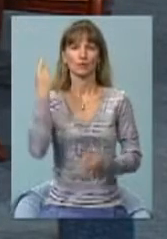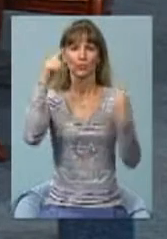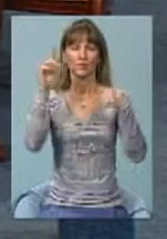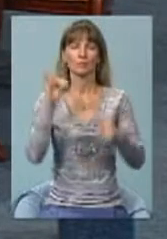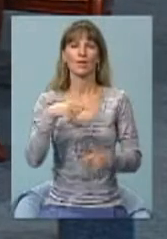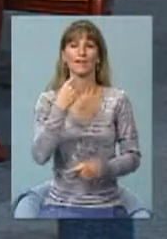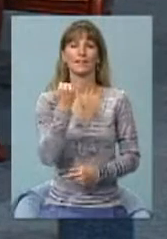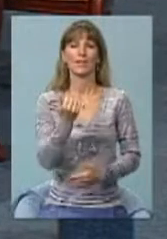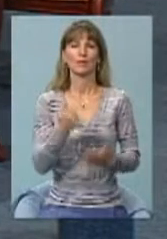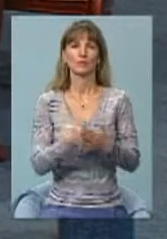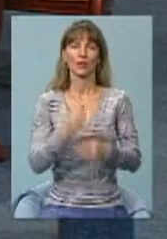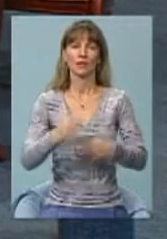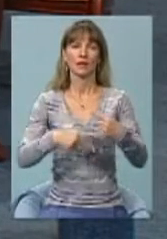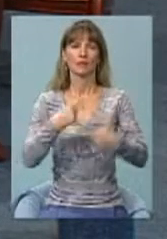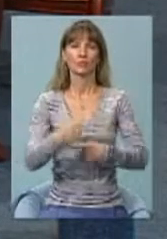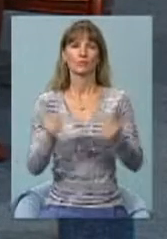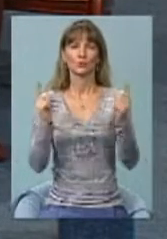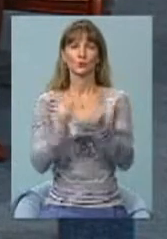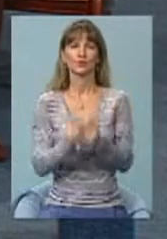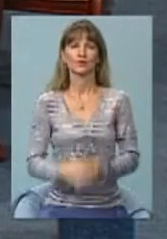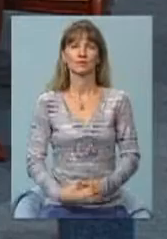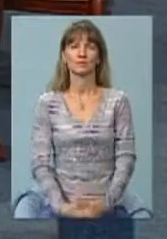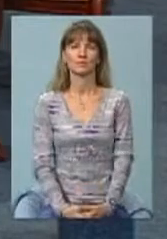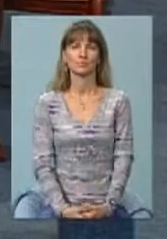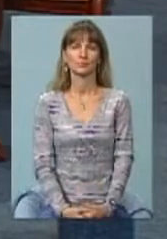ми говоримо вам до наступних зустрічей. До скорих зустріч,